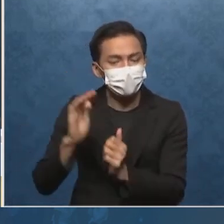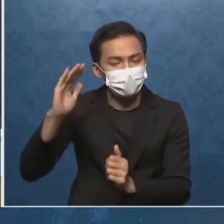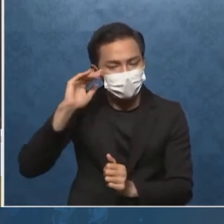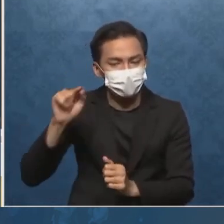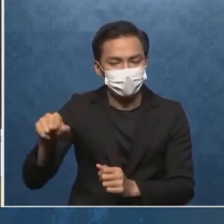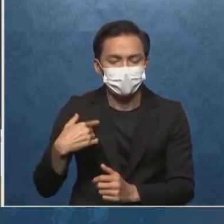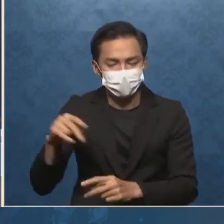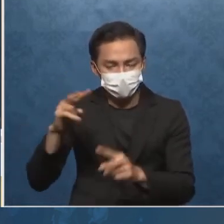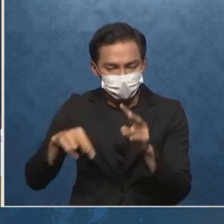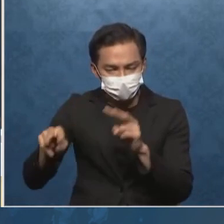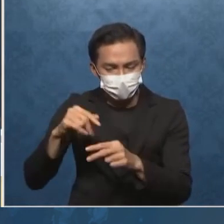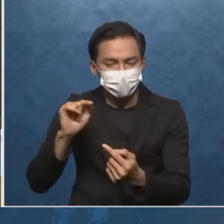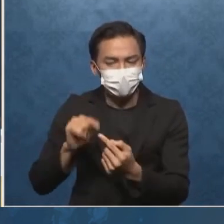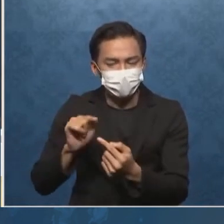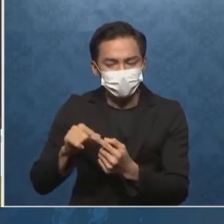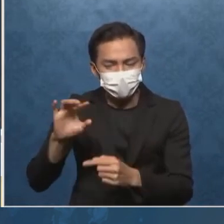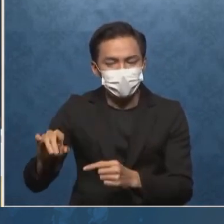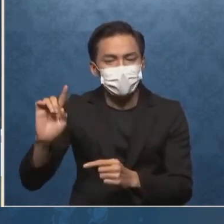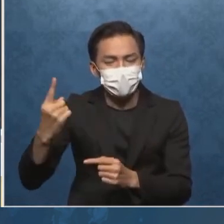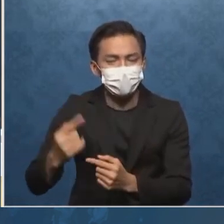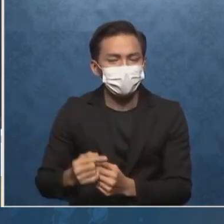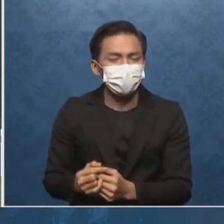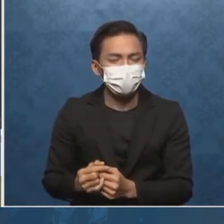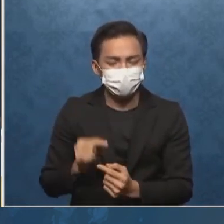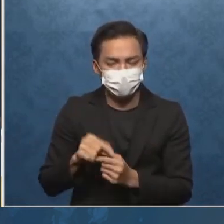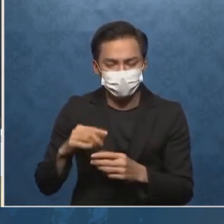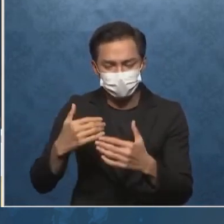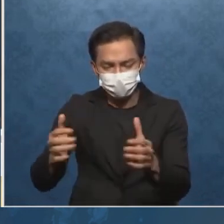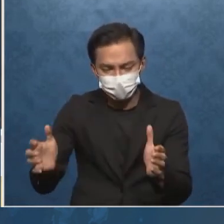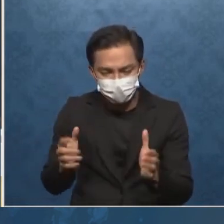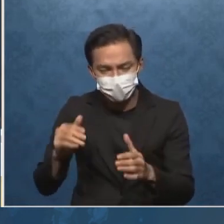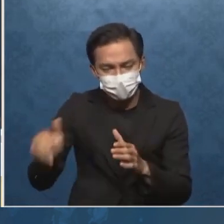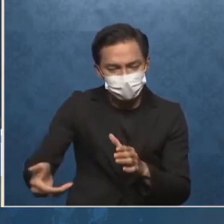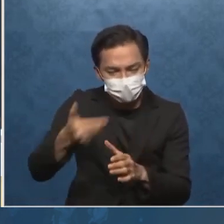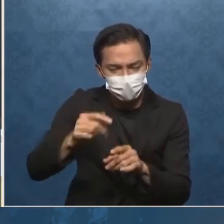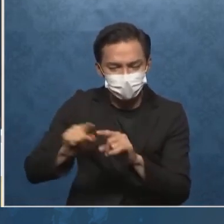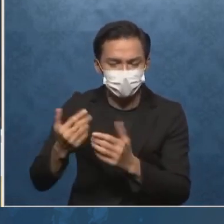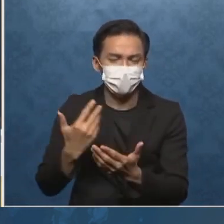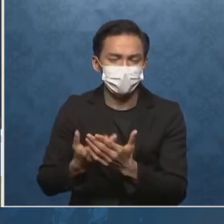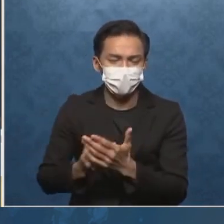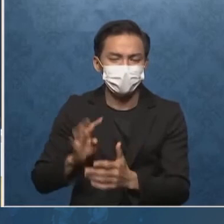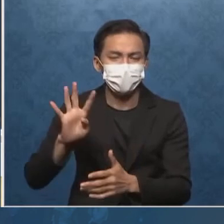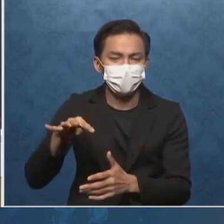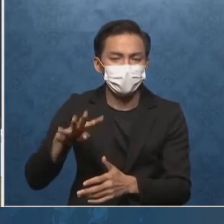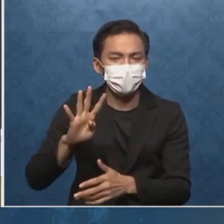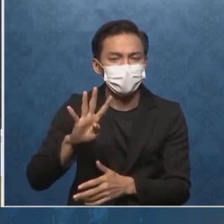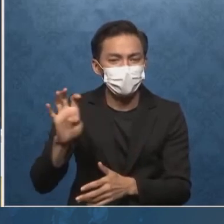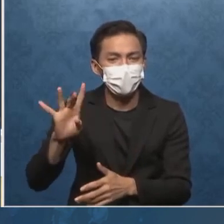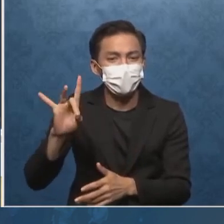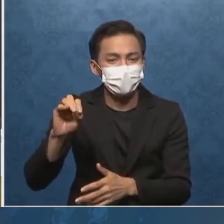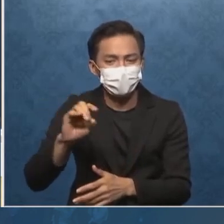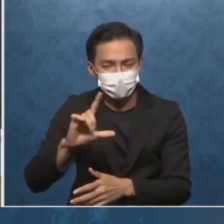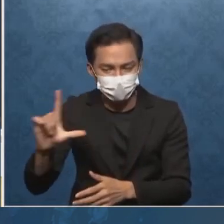ต้นแบบที่สดีใหม่โคกหนองนาโมเดลโดยใช้งบประมาณ4780ล้าน